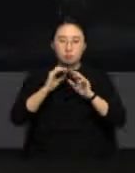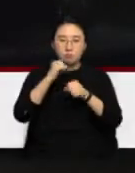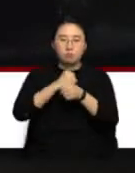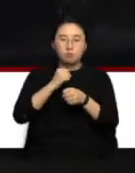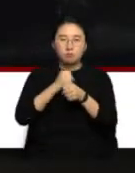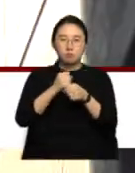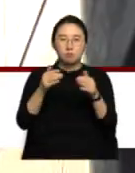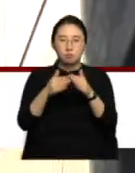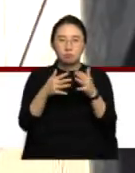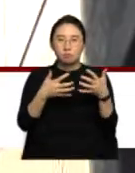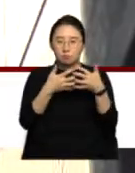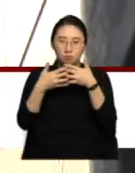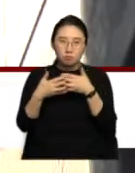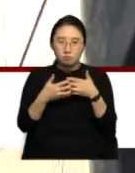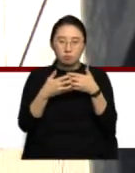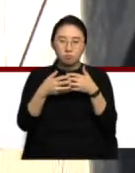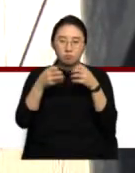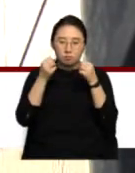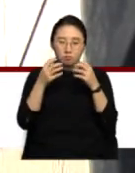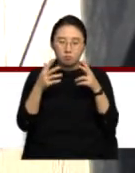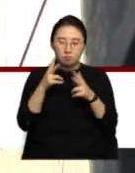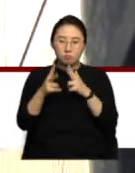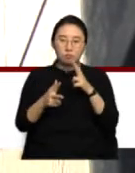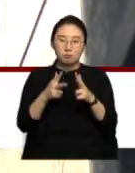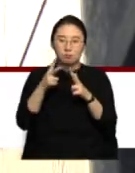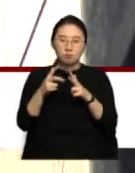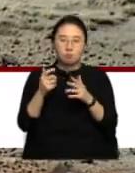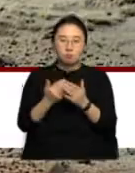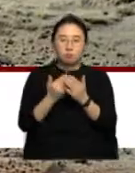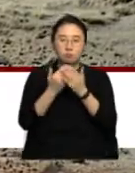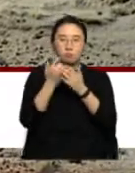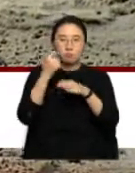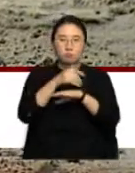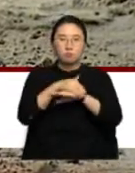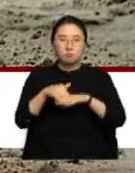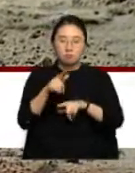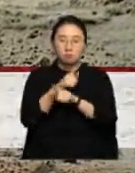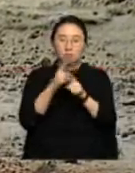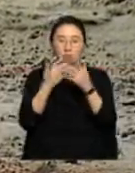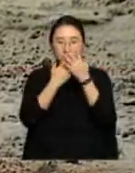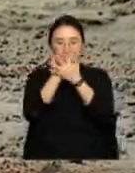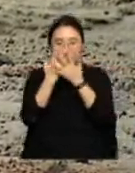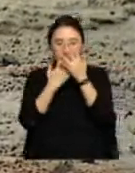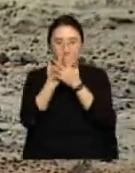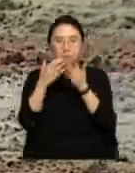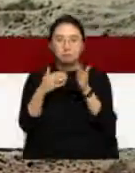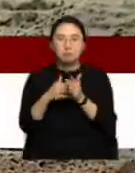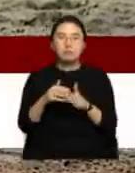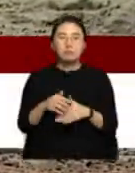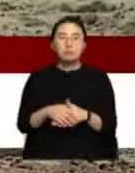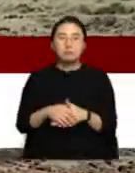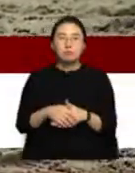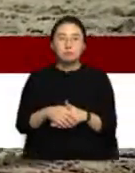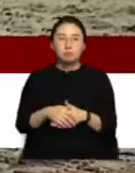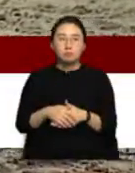집들이 많아지는 만큼 뉴타운 사업 같은 대규모 개발 계획도 요원해지고 있습니다.